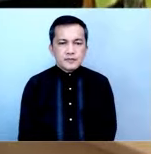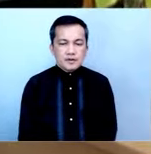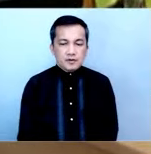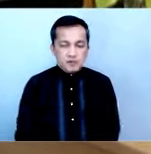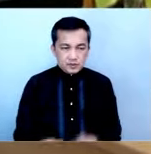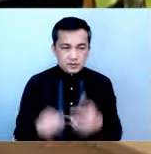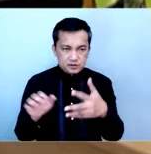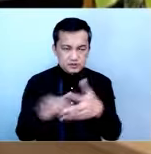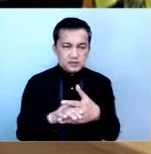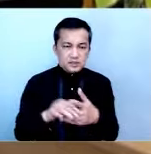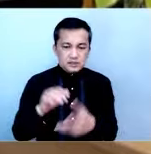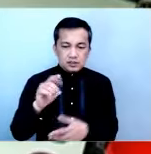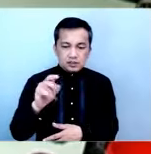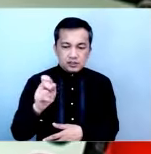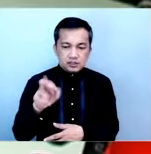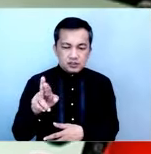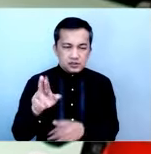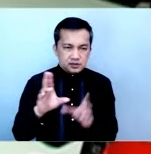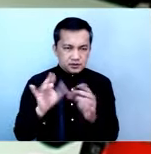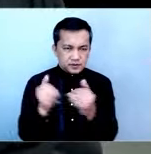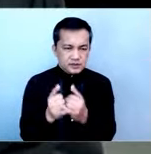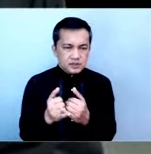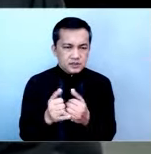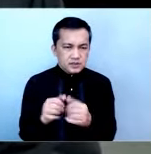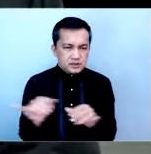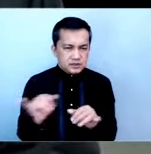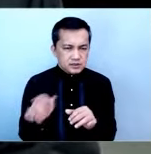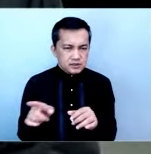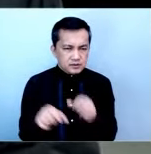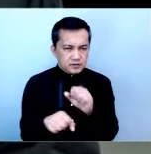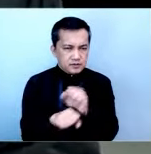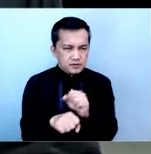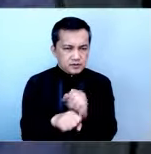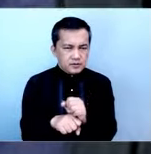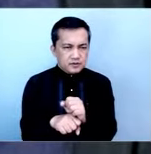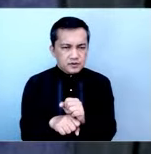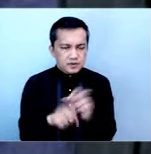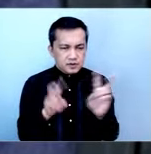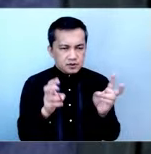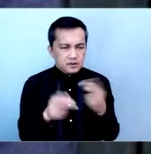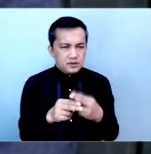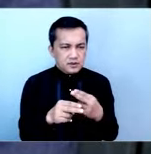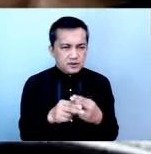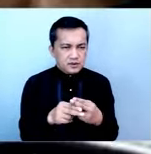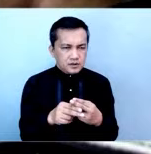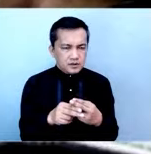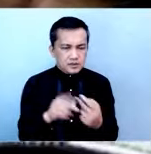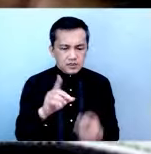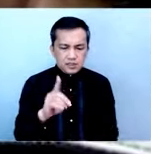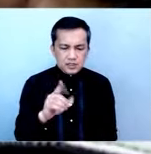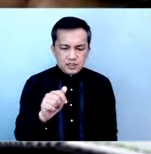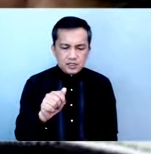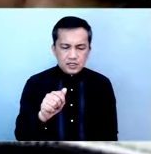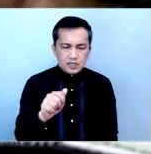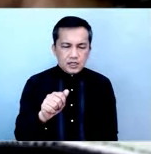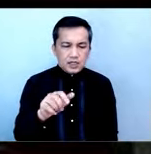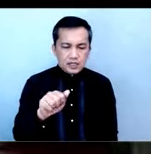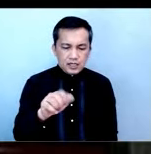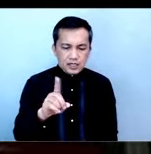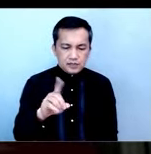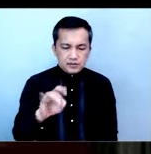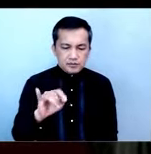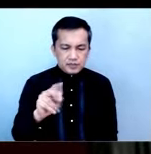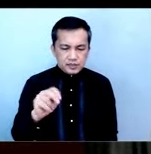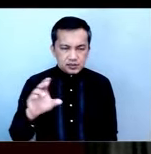inyong trainer sa kumpanya kung saan pareho kayo nagtatrabaho. Ang tawag dito ay administrative case upang siya naman